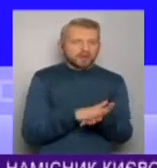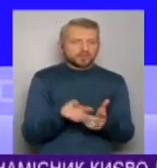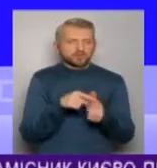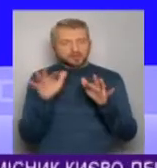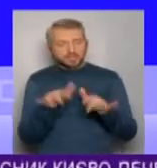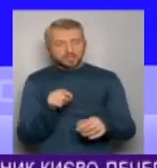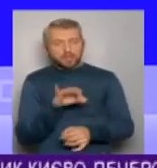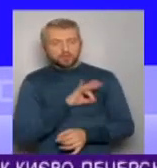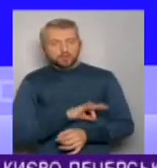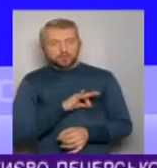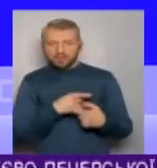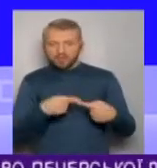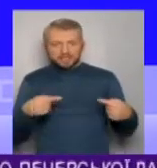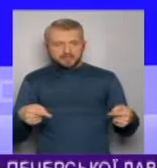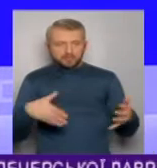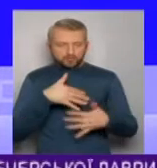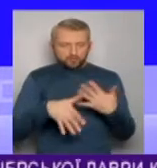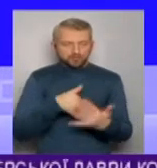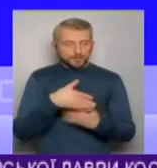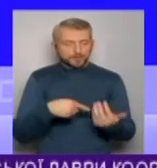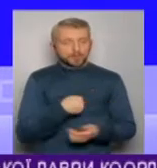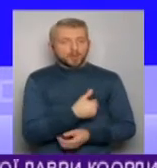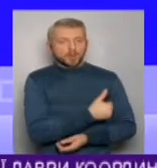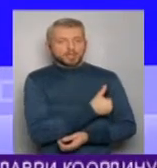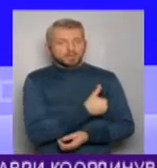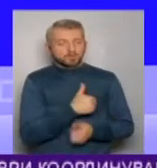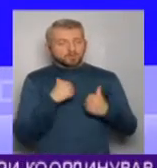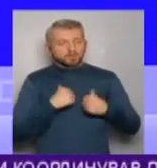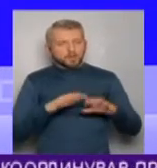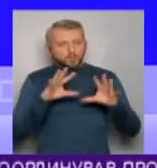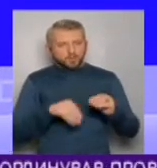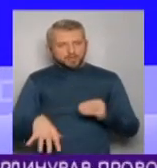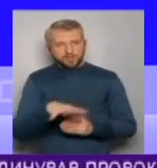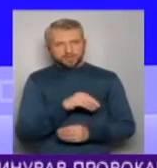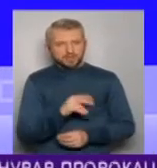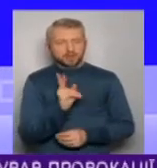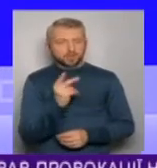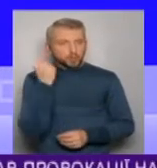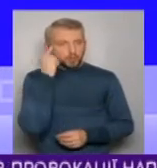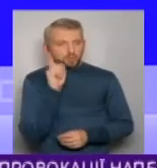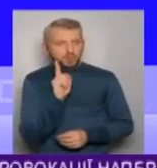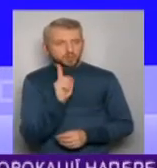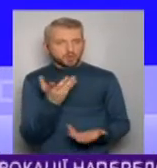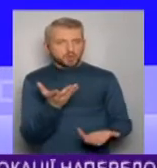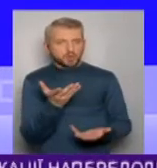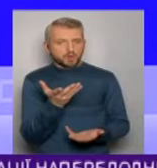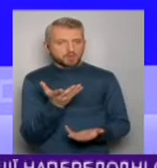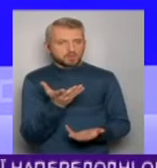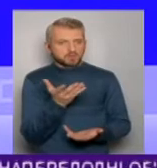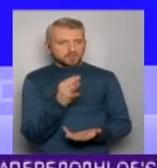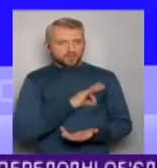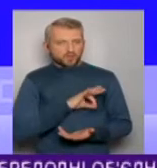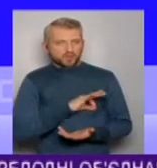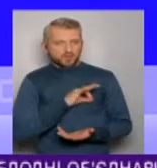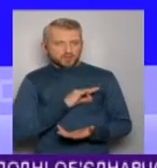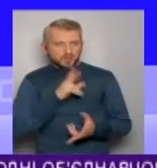вже застосовуються різні суміші. Тому я хотів би заспокоїти всіх, хто думає, що приймається казна, що